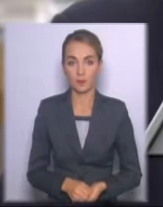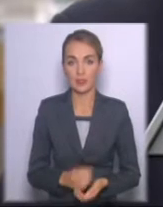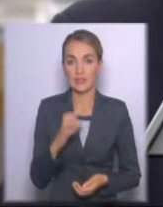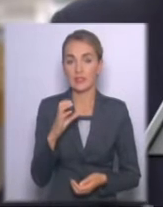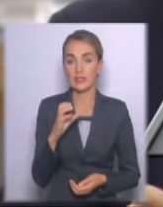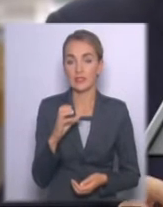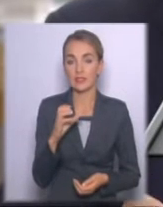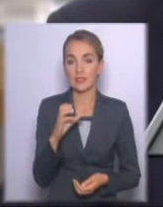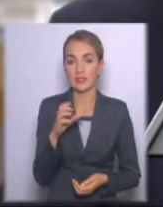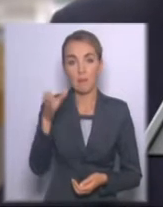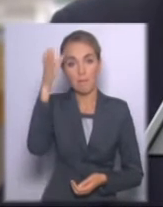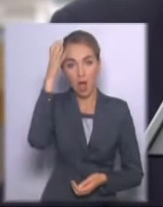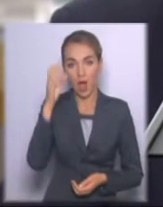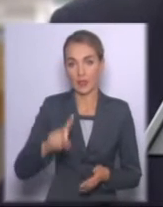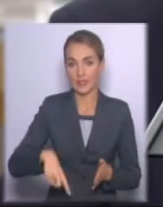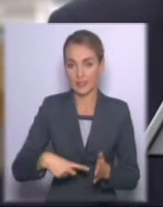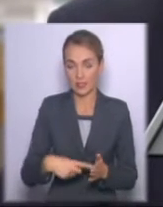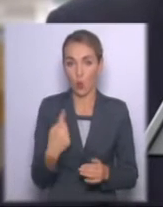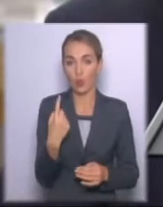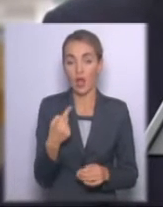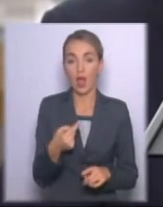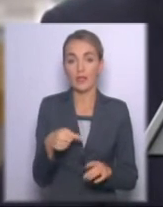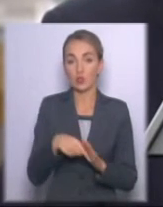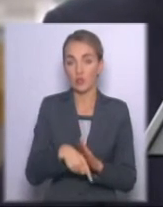смарт-сіті, одна із составляючих, яка дає